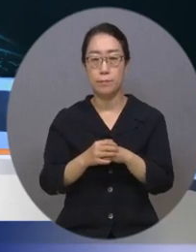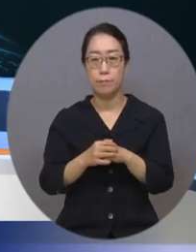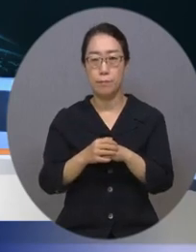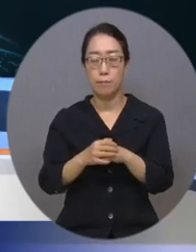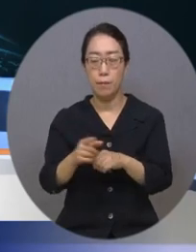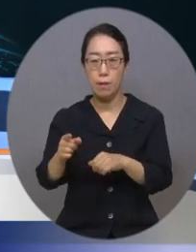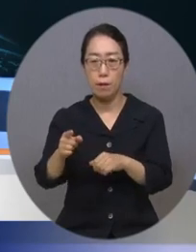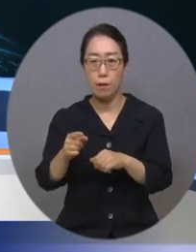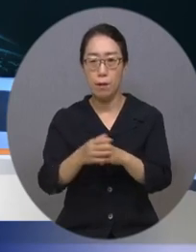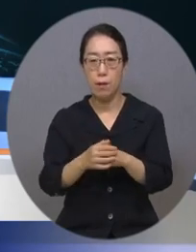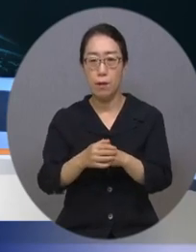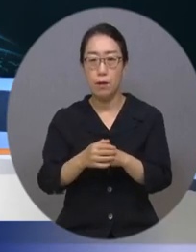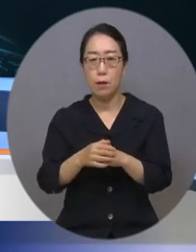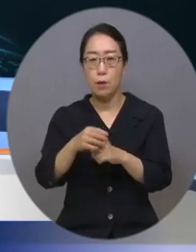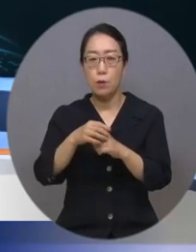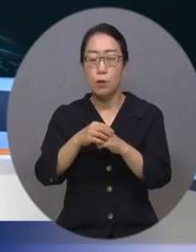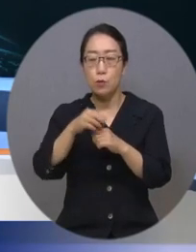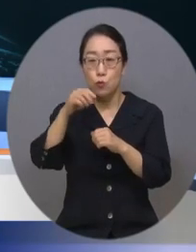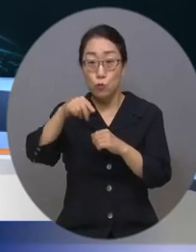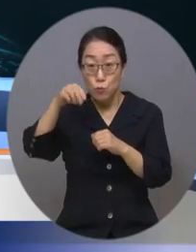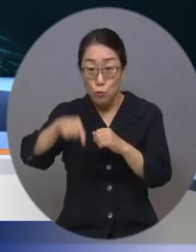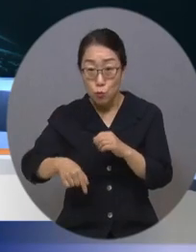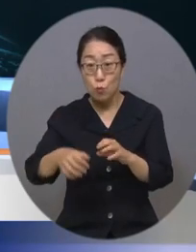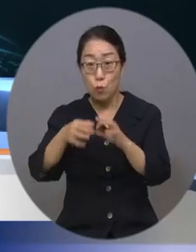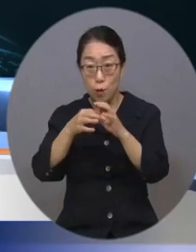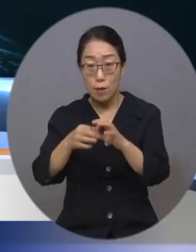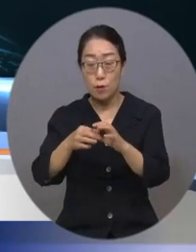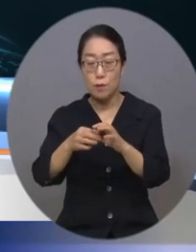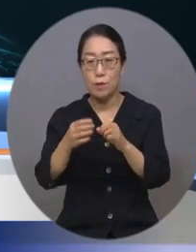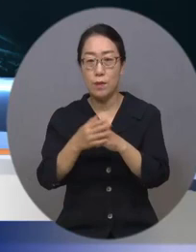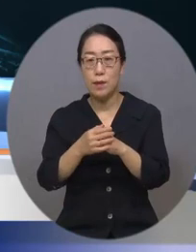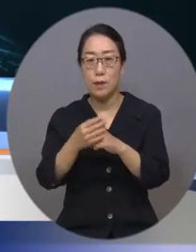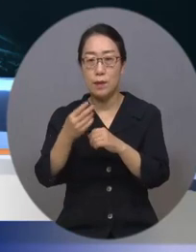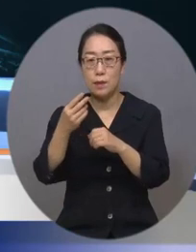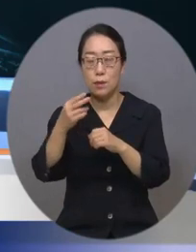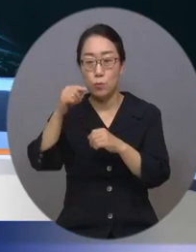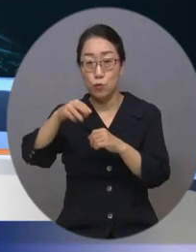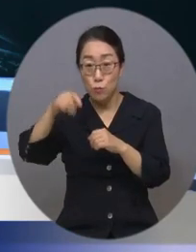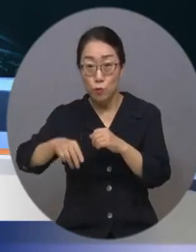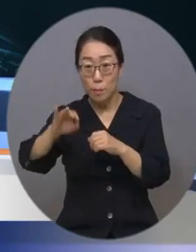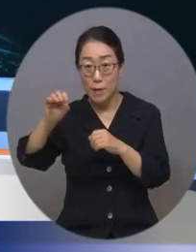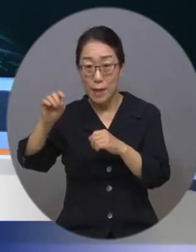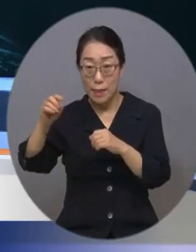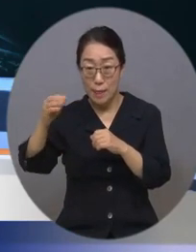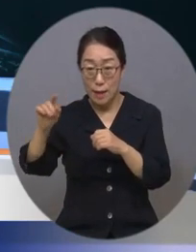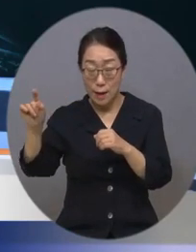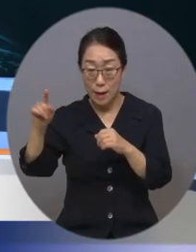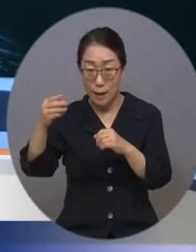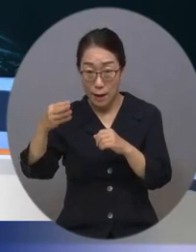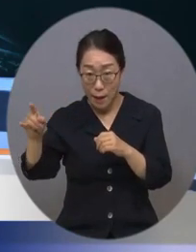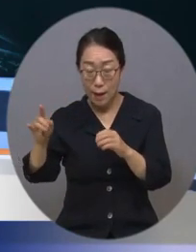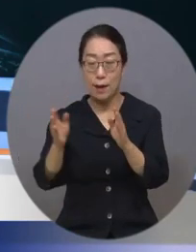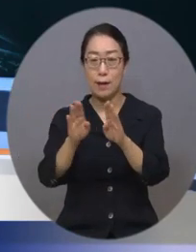생동하는 수묵의 새로운 출발을 알리는 2021 전남 국제 수묵 비엔날레가 막을